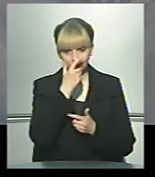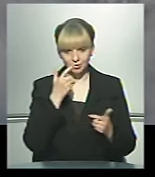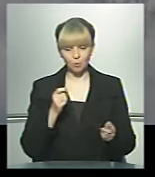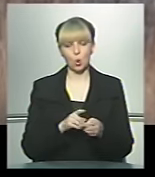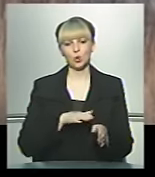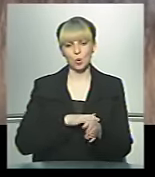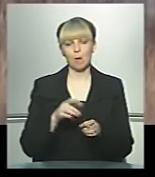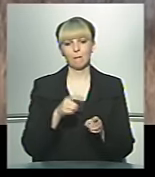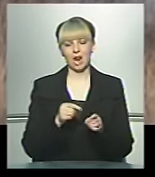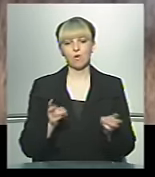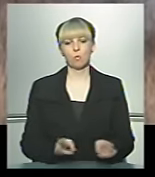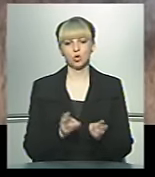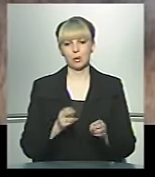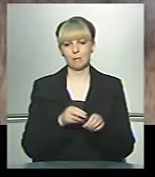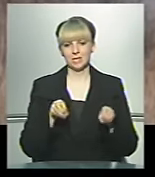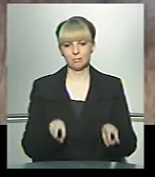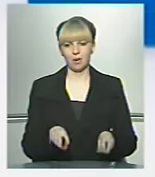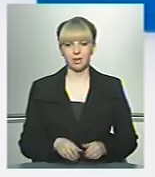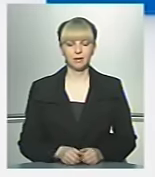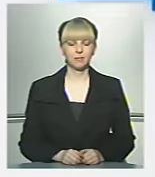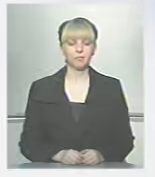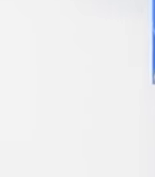про дотримання правил пожежної безпеки.